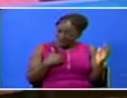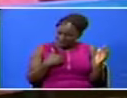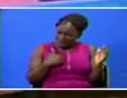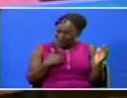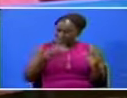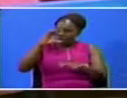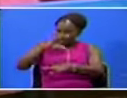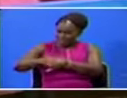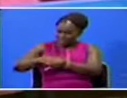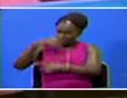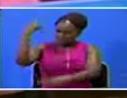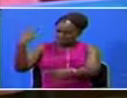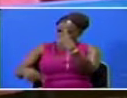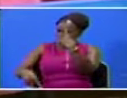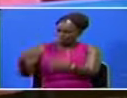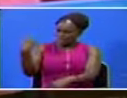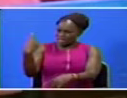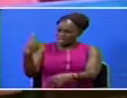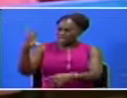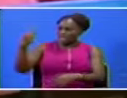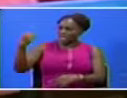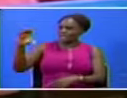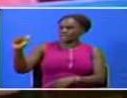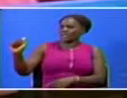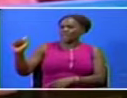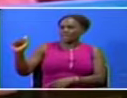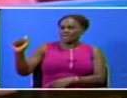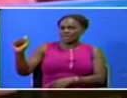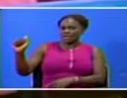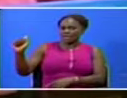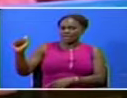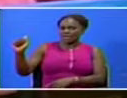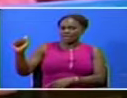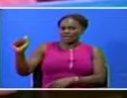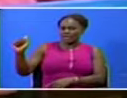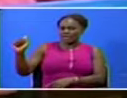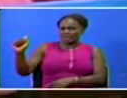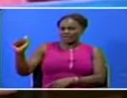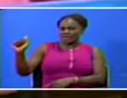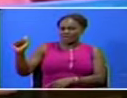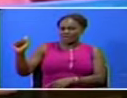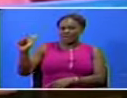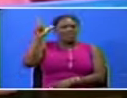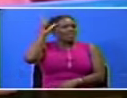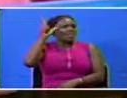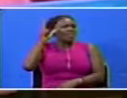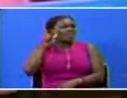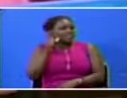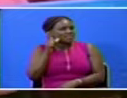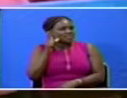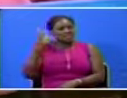kutoa ushindi hasa katika uwakilishi wa wadi ya Kaptarakwa. Elvis Kosgei,